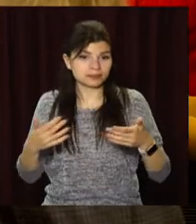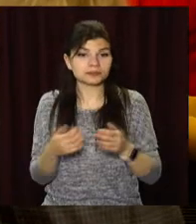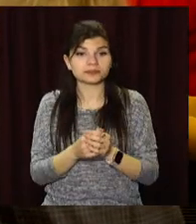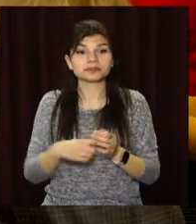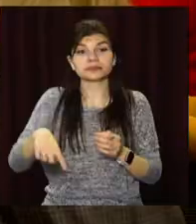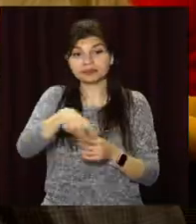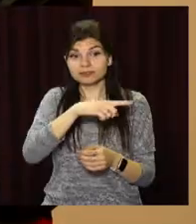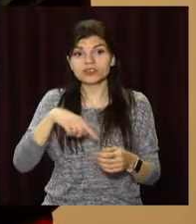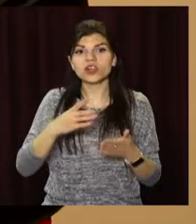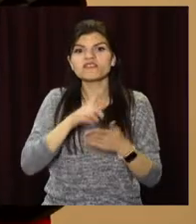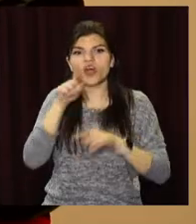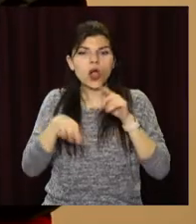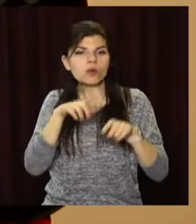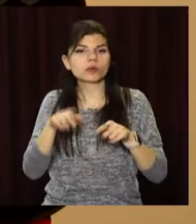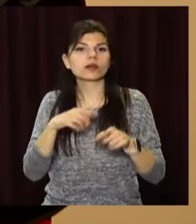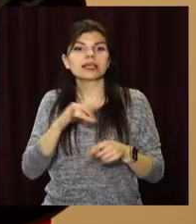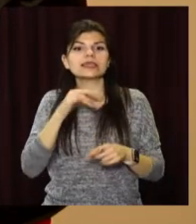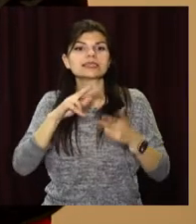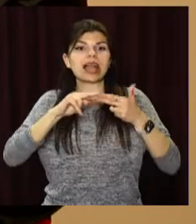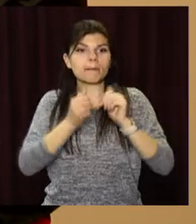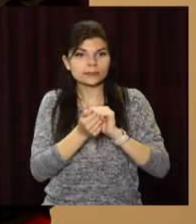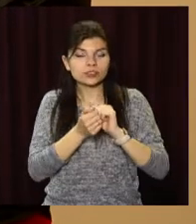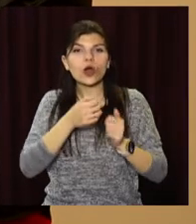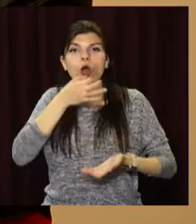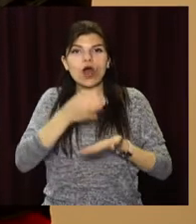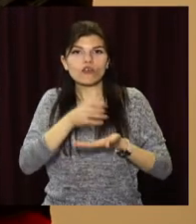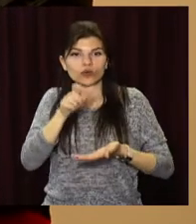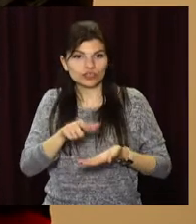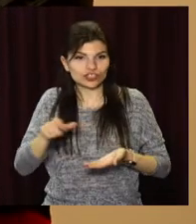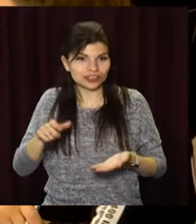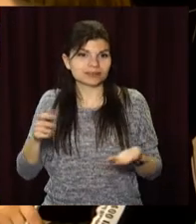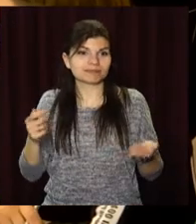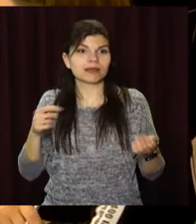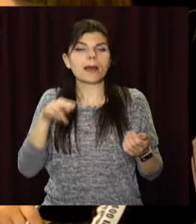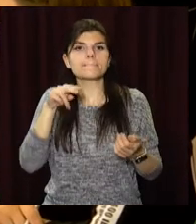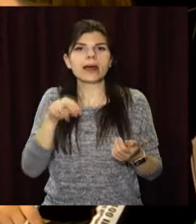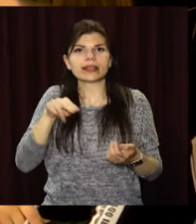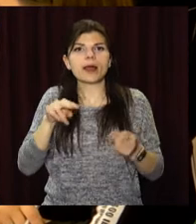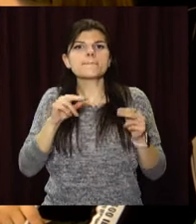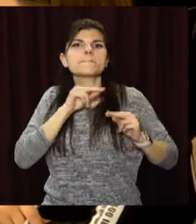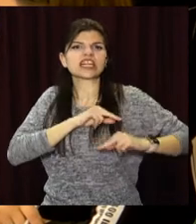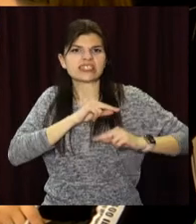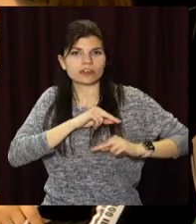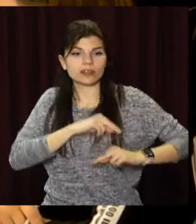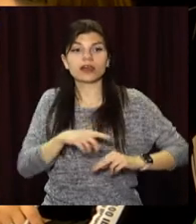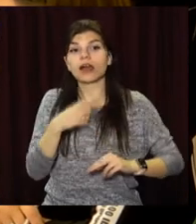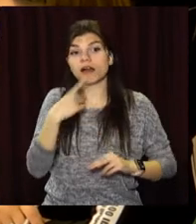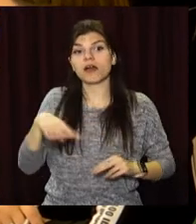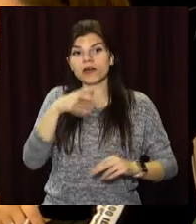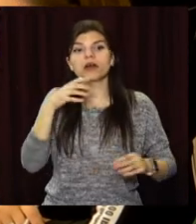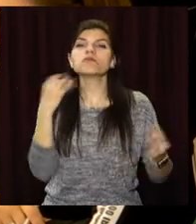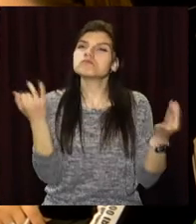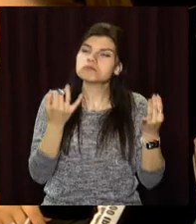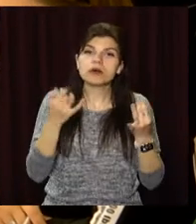з гуманітарних питань міськради Кам'янського і Центр професійного розвитку педпрацівників. На презентації освітяни